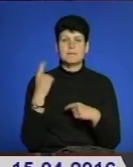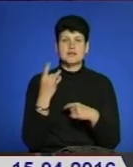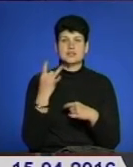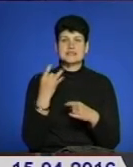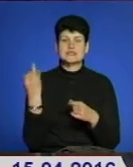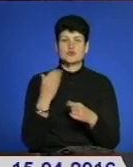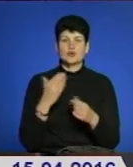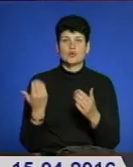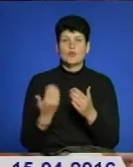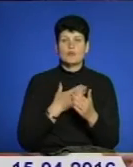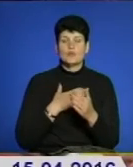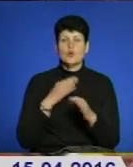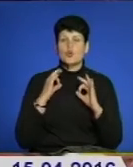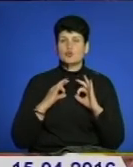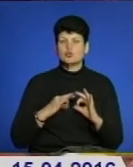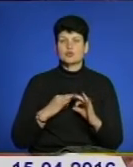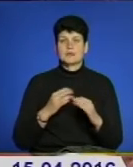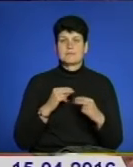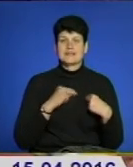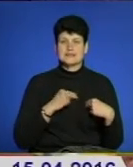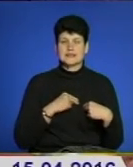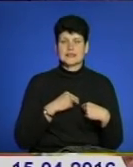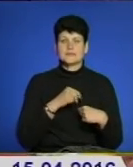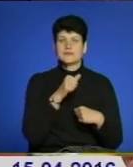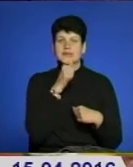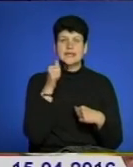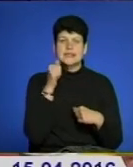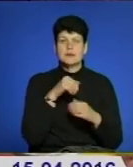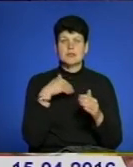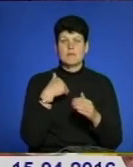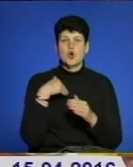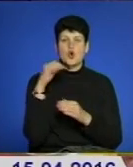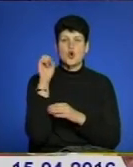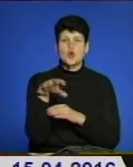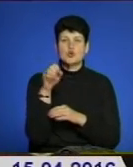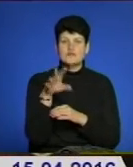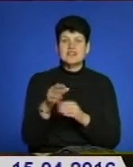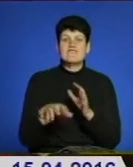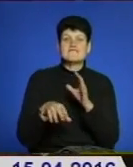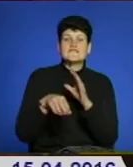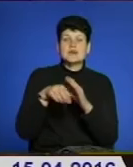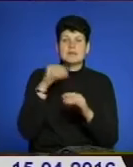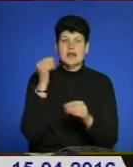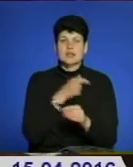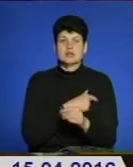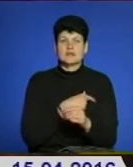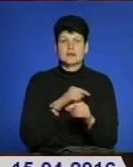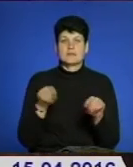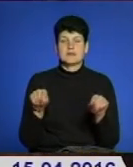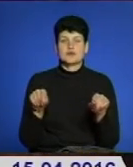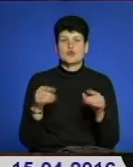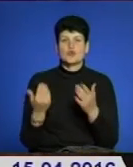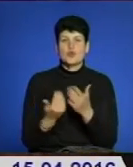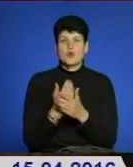роботи прокуратури її працівники демократично таємним голосуванням вибирають делегатів для призначення новостворених органів –